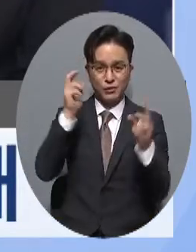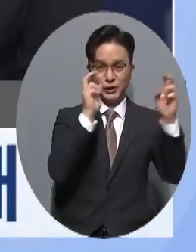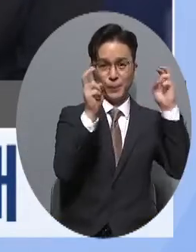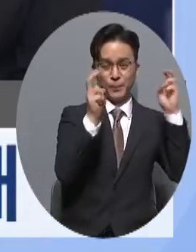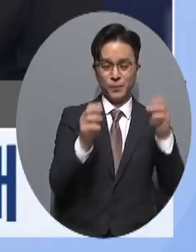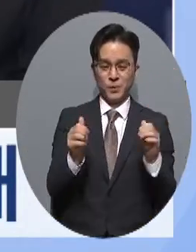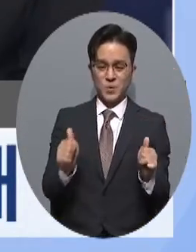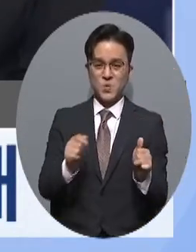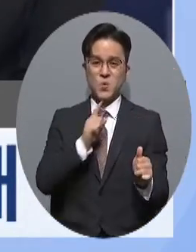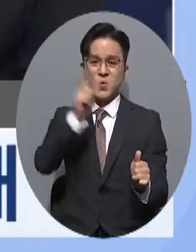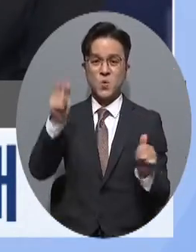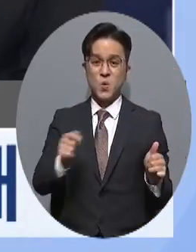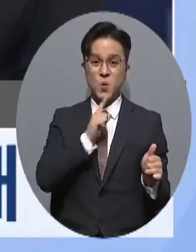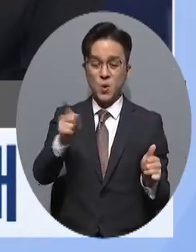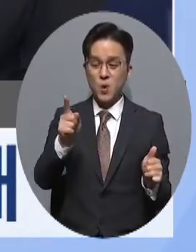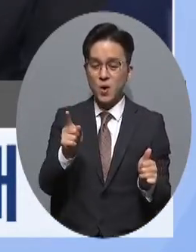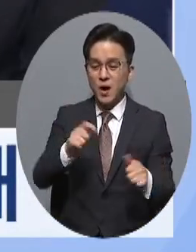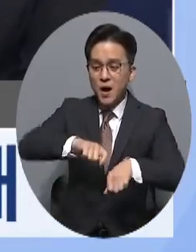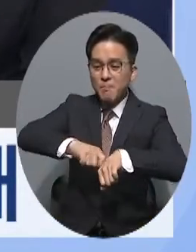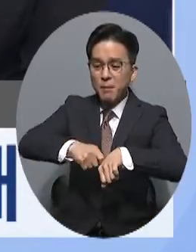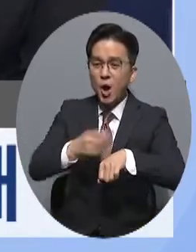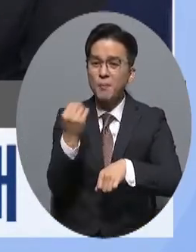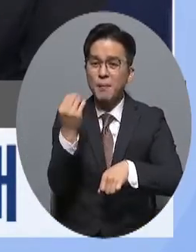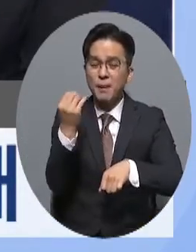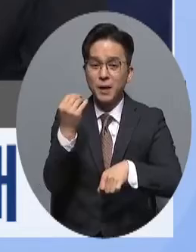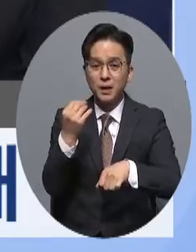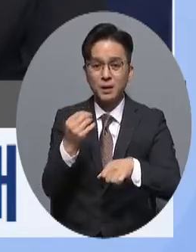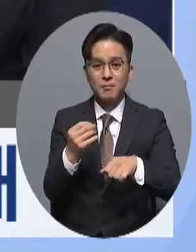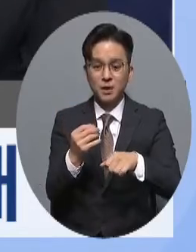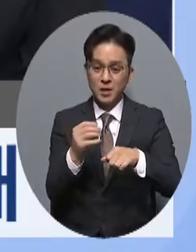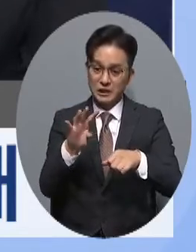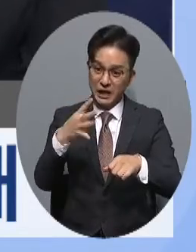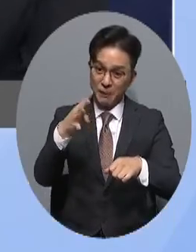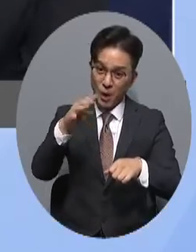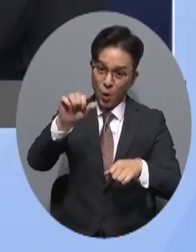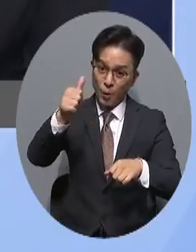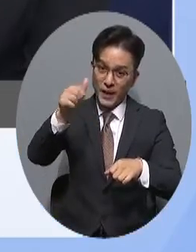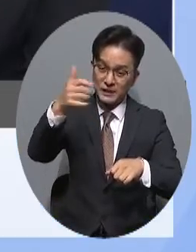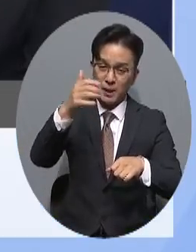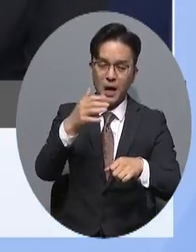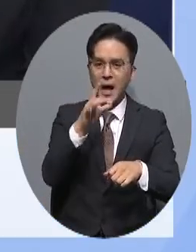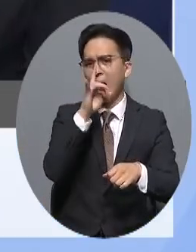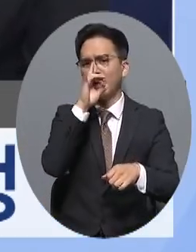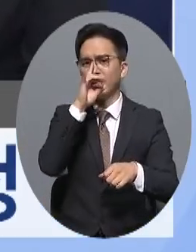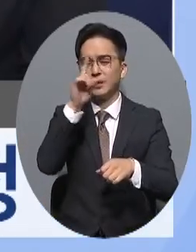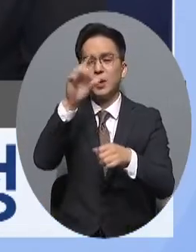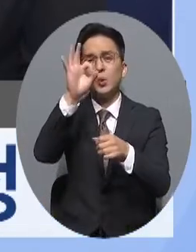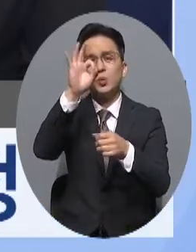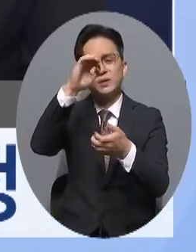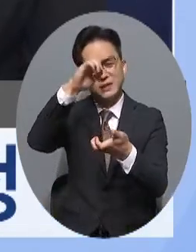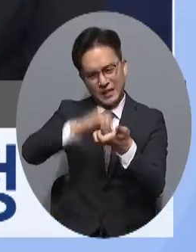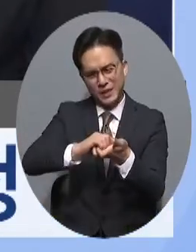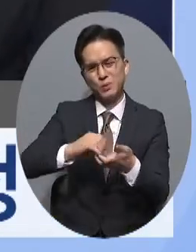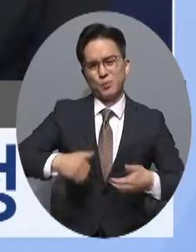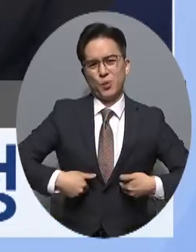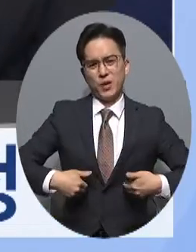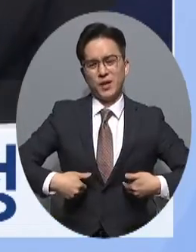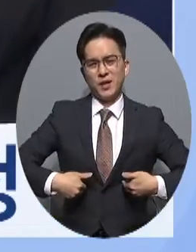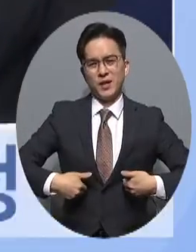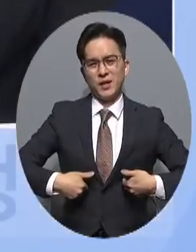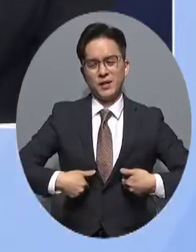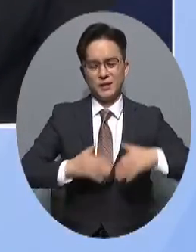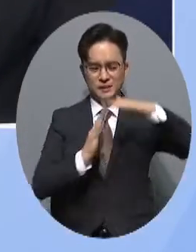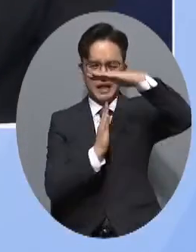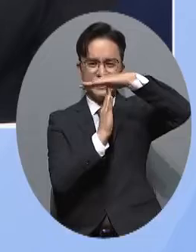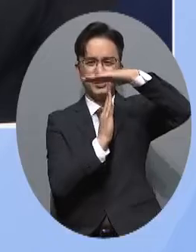노조 활동을 못하도록 하는 결과가 오는 것은 최소한 막는 이런 중간에서의 절충점을 찾아볼 수 있을 것 같습니다네 상하선후드는